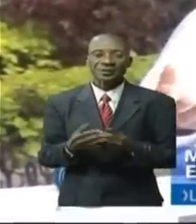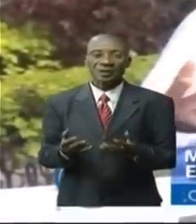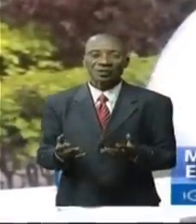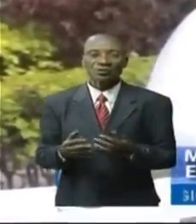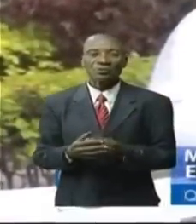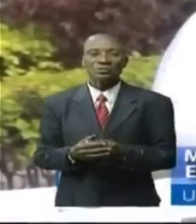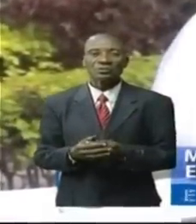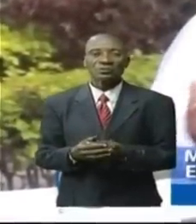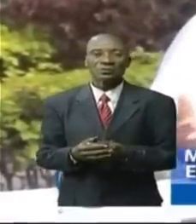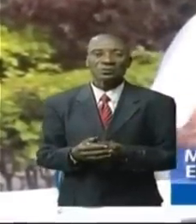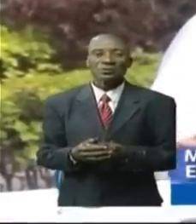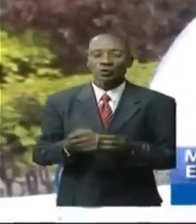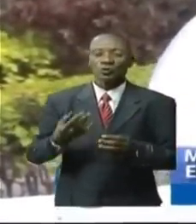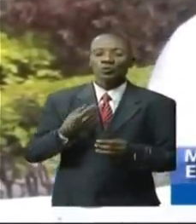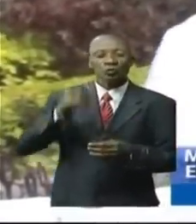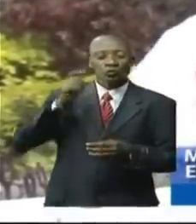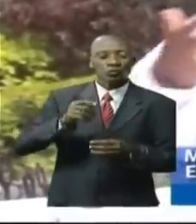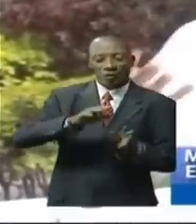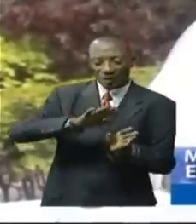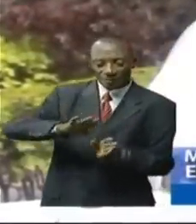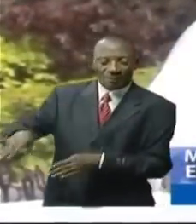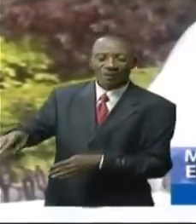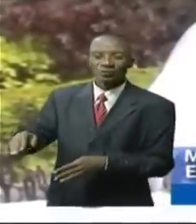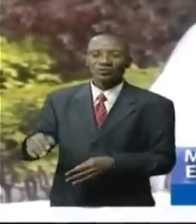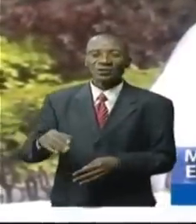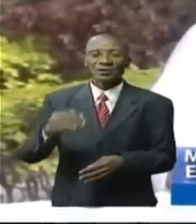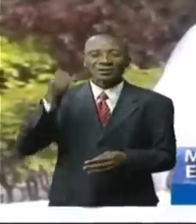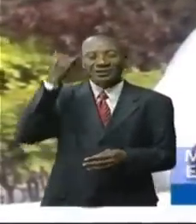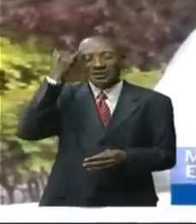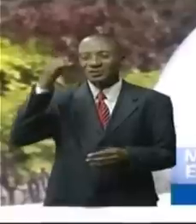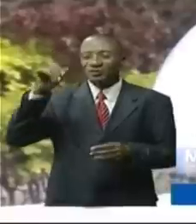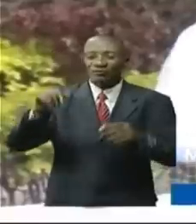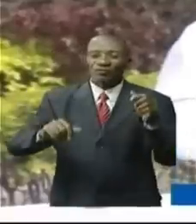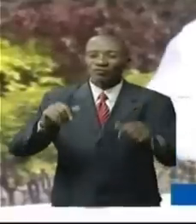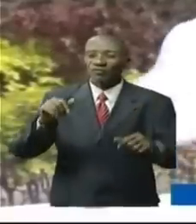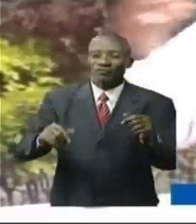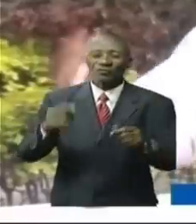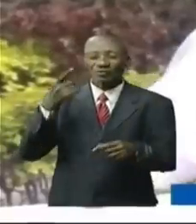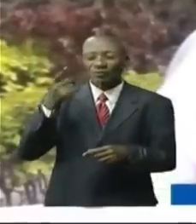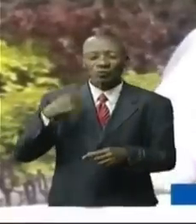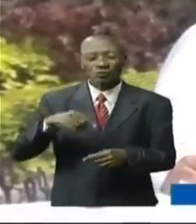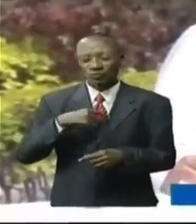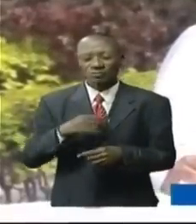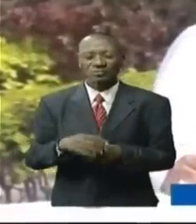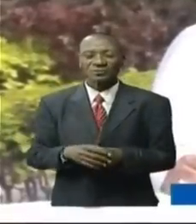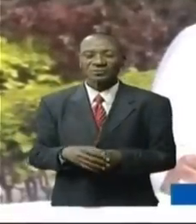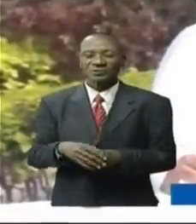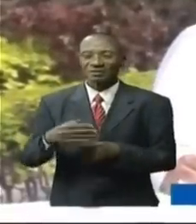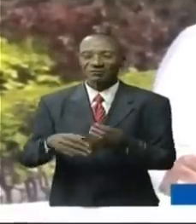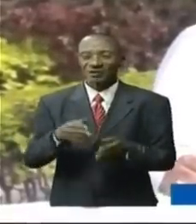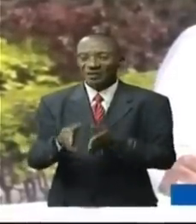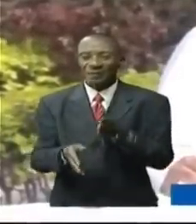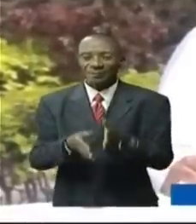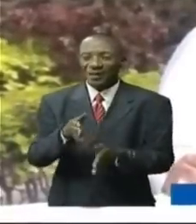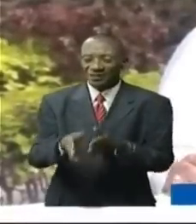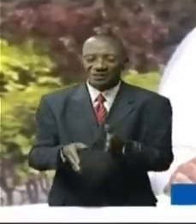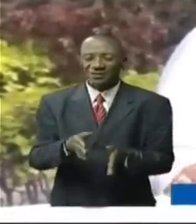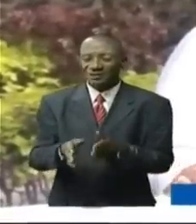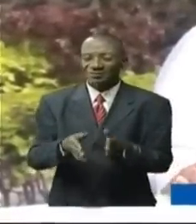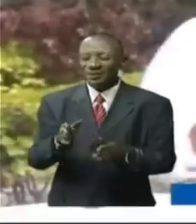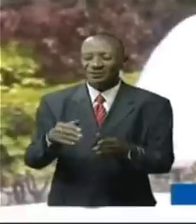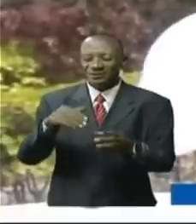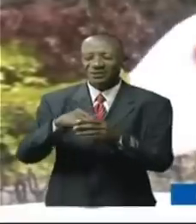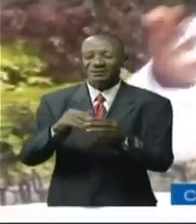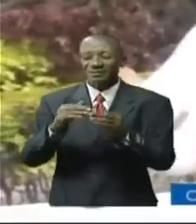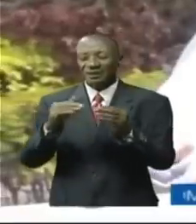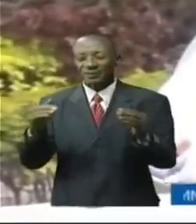abandonner ces pratiques que nous avons quand il y a une marche, une liaison pacifique, et finir toujours par l'écart de caste, par la stigmatisation de telle ou telle